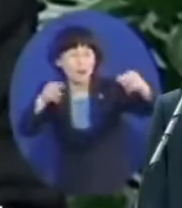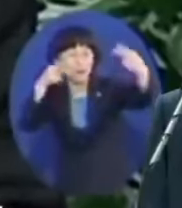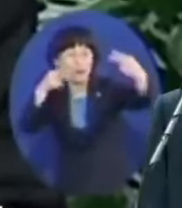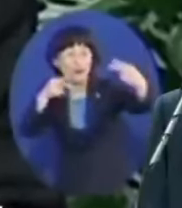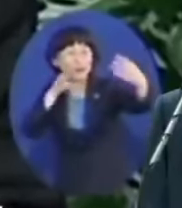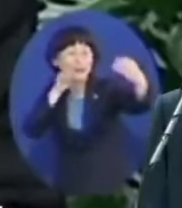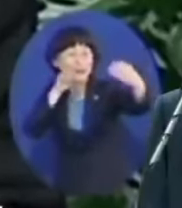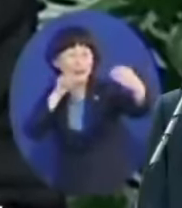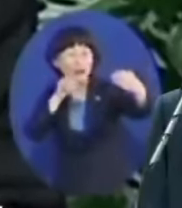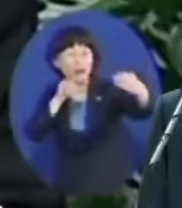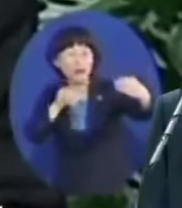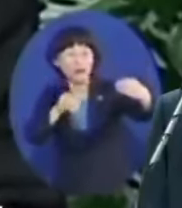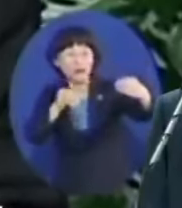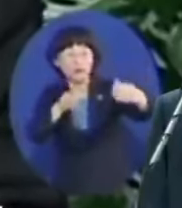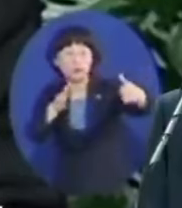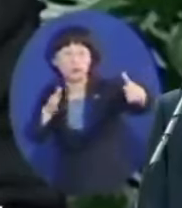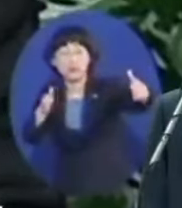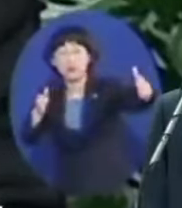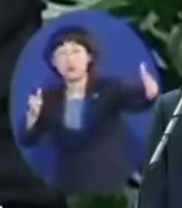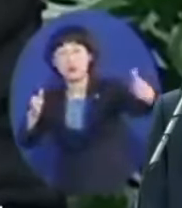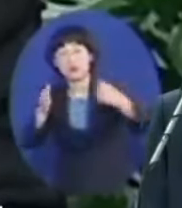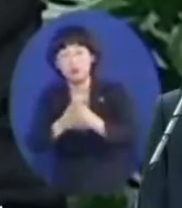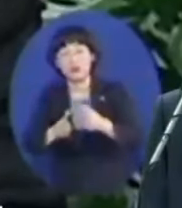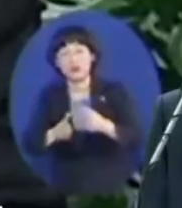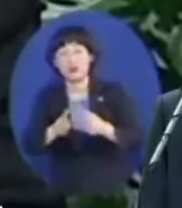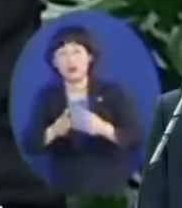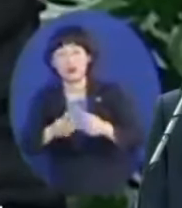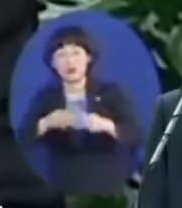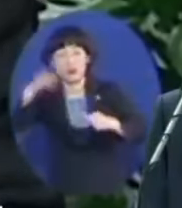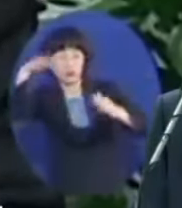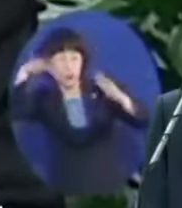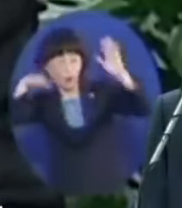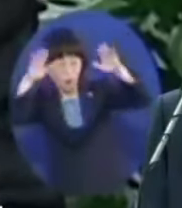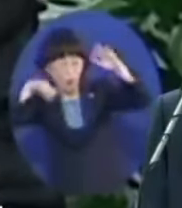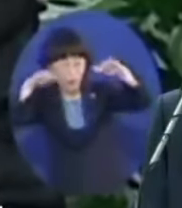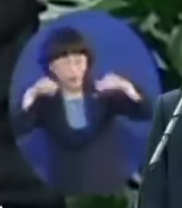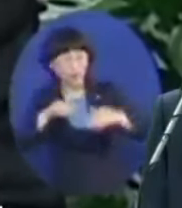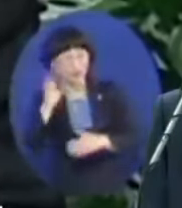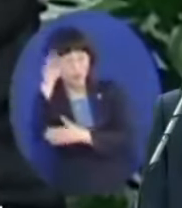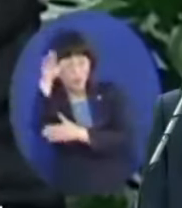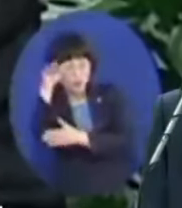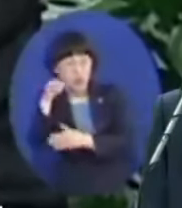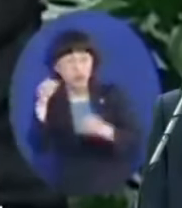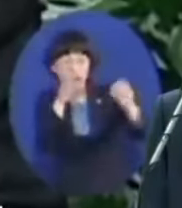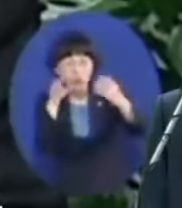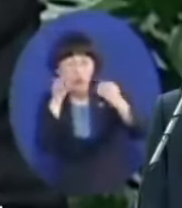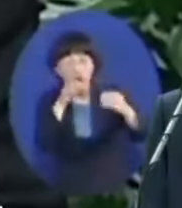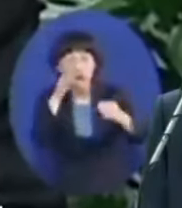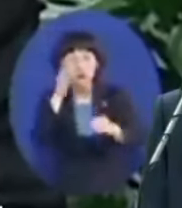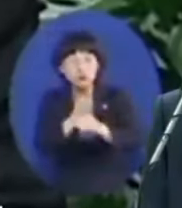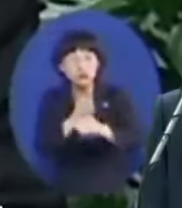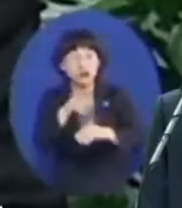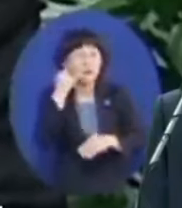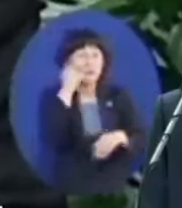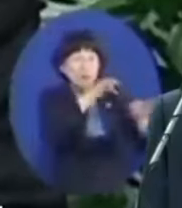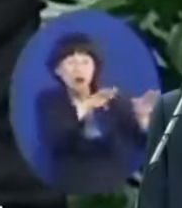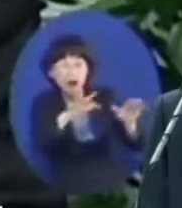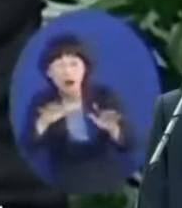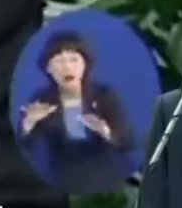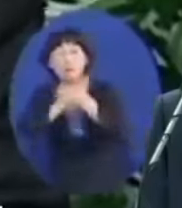넓어서 강이 되어버리니까 그 다음 손을 흔들어서 서로 대화를 하다가 강이 넓어서 바다가